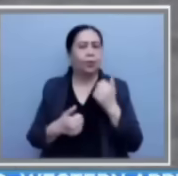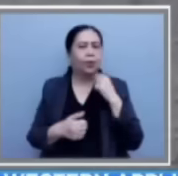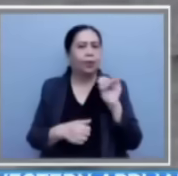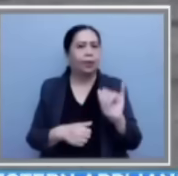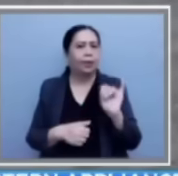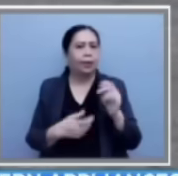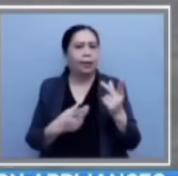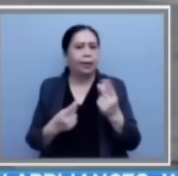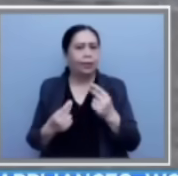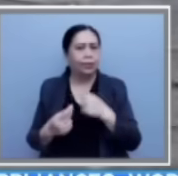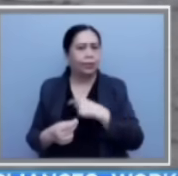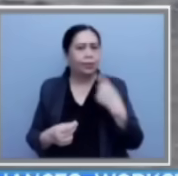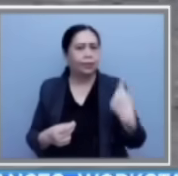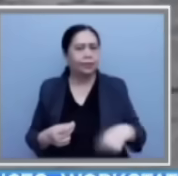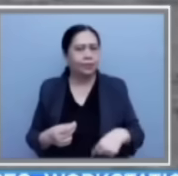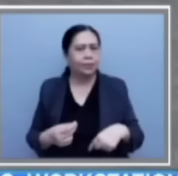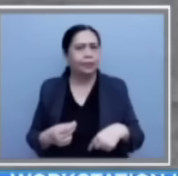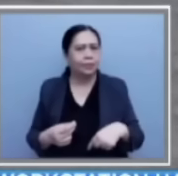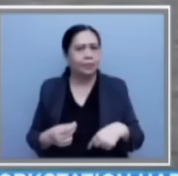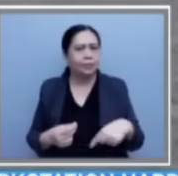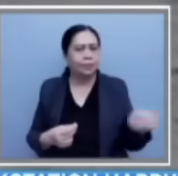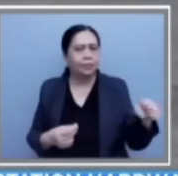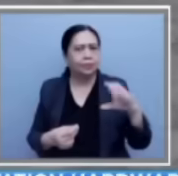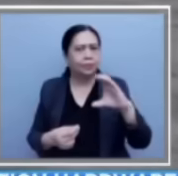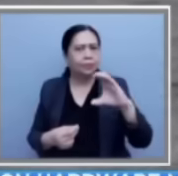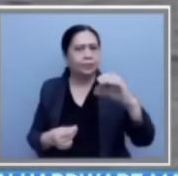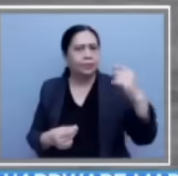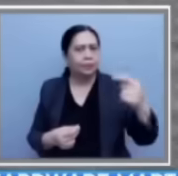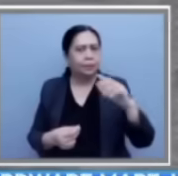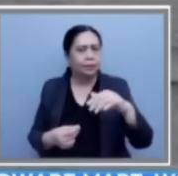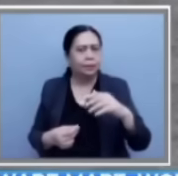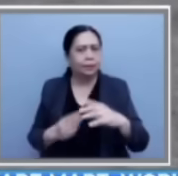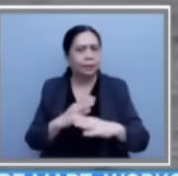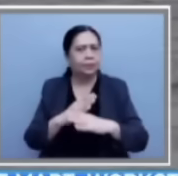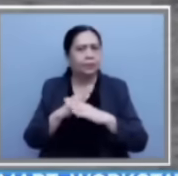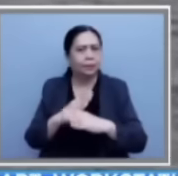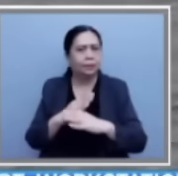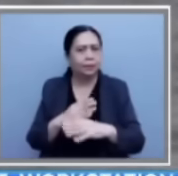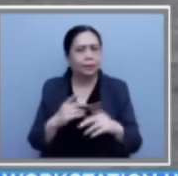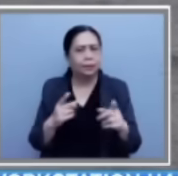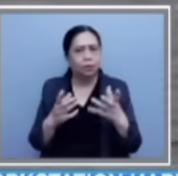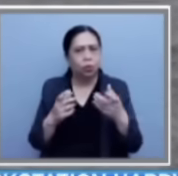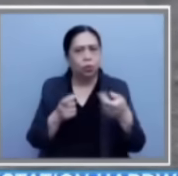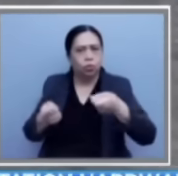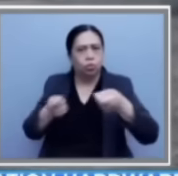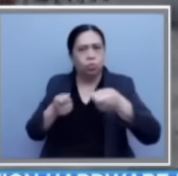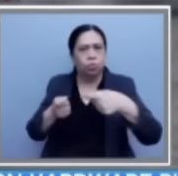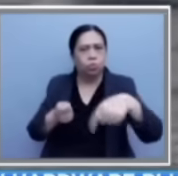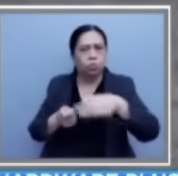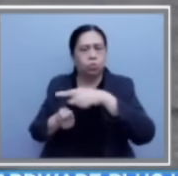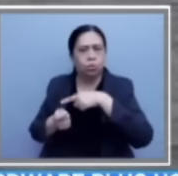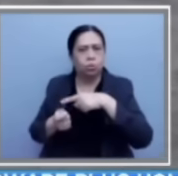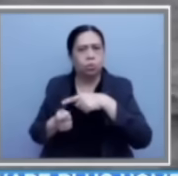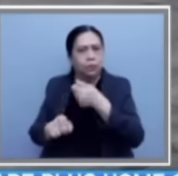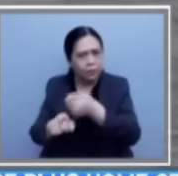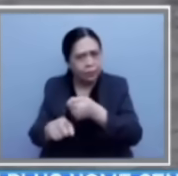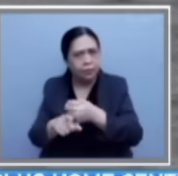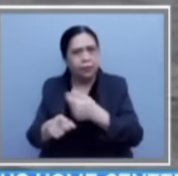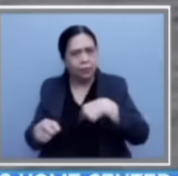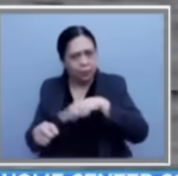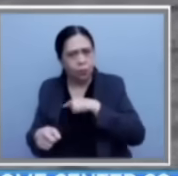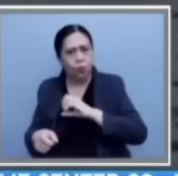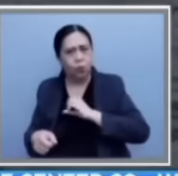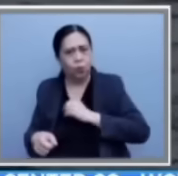Chinese coast guard yung kanilang ah well parang nagaer sila ng control no kahit mismo sa looban ng ating exclusive